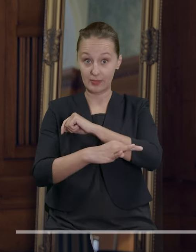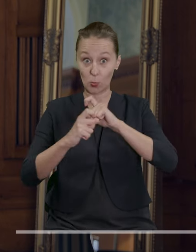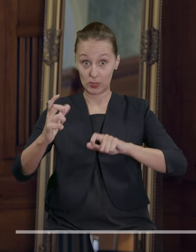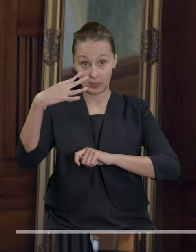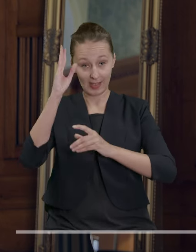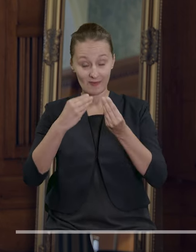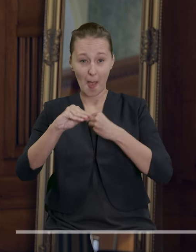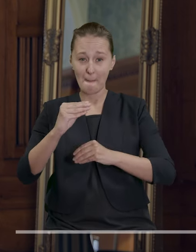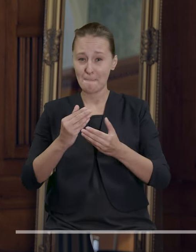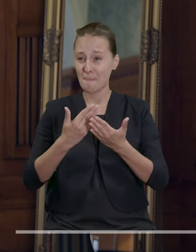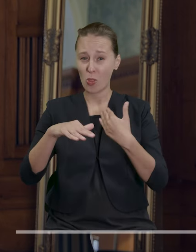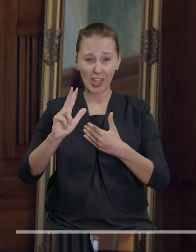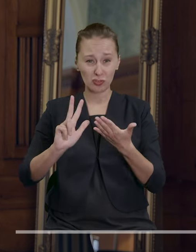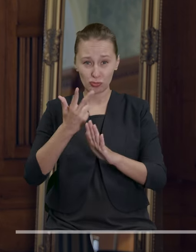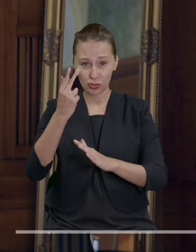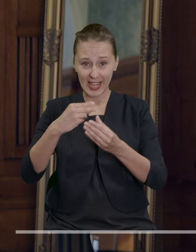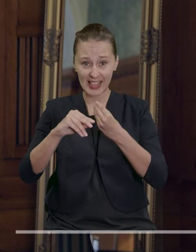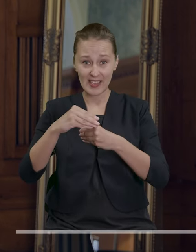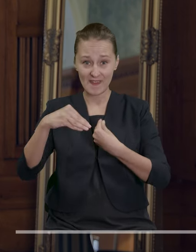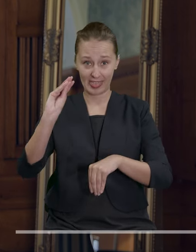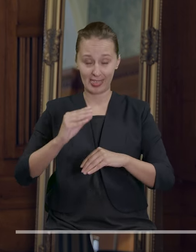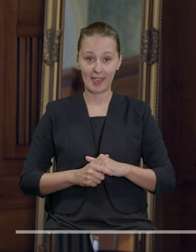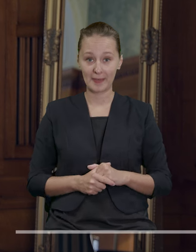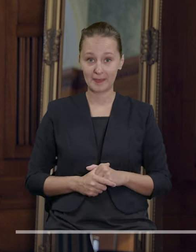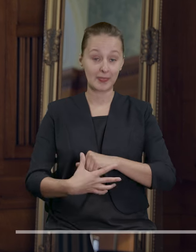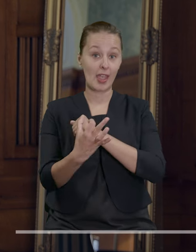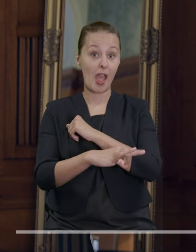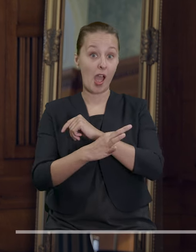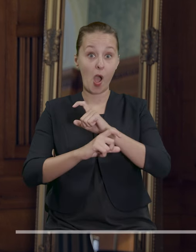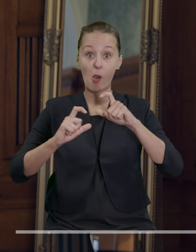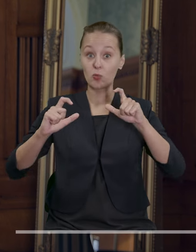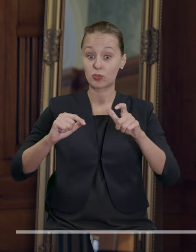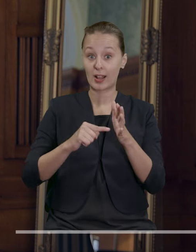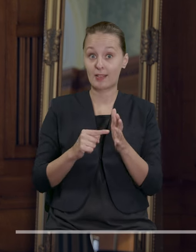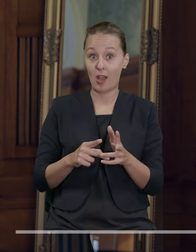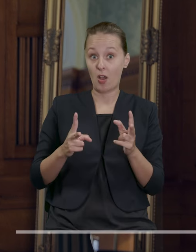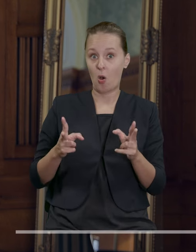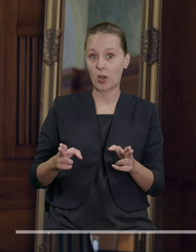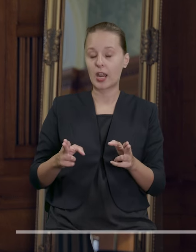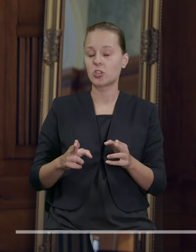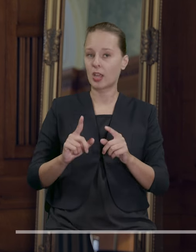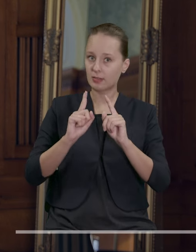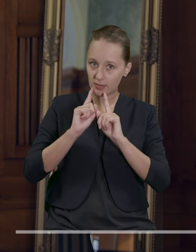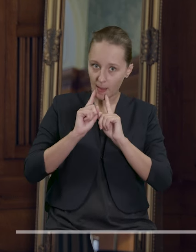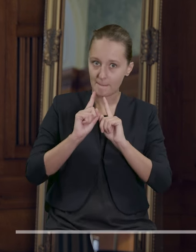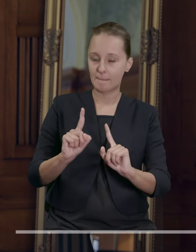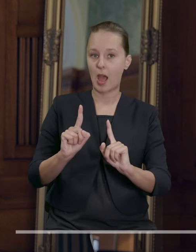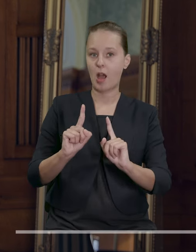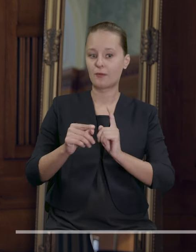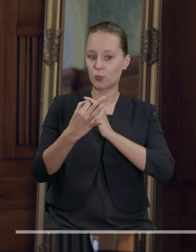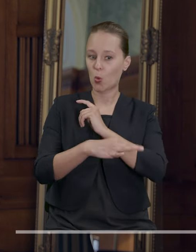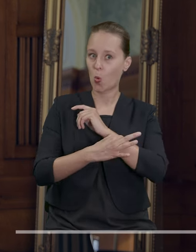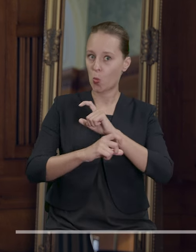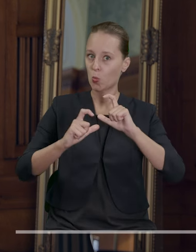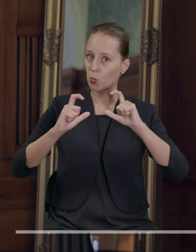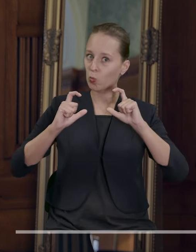naszej uczelni ponad trzykrotnie. Uczelnia stała się w tym czasie, naprawdę